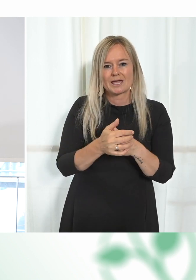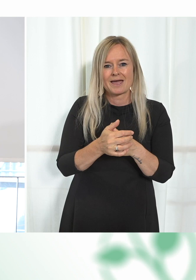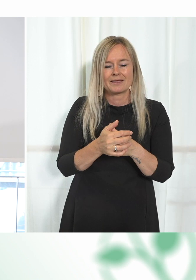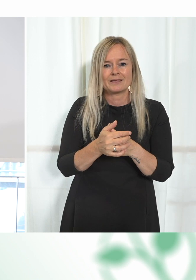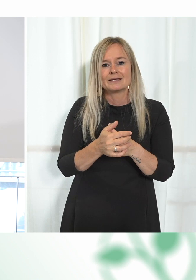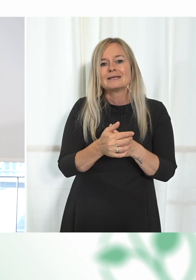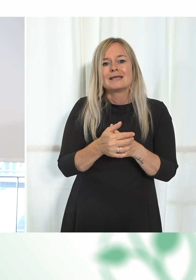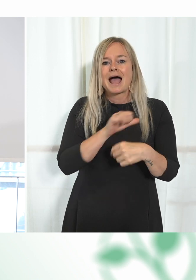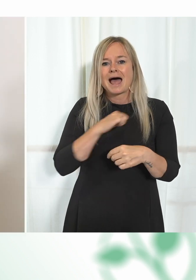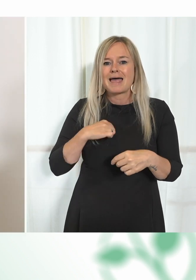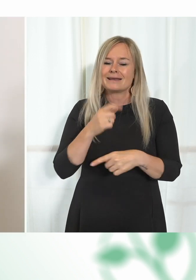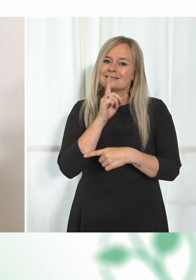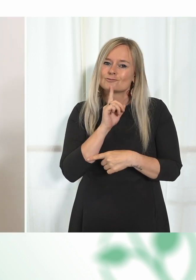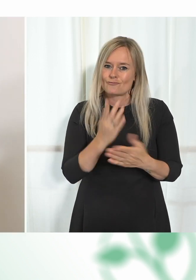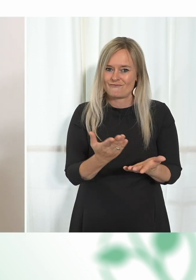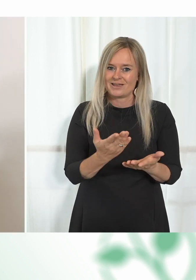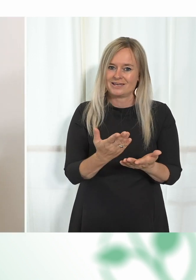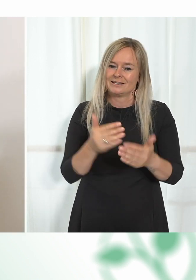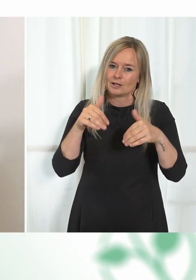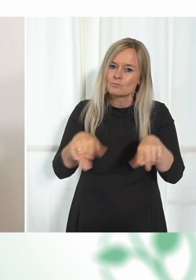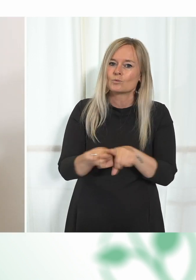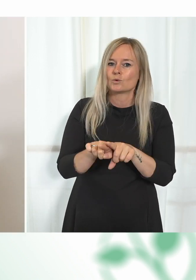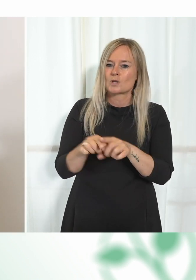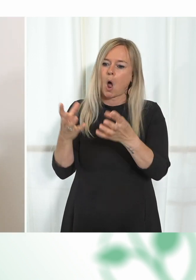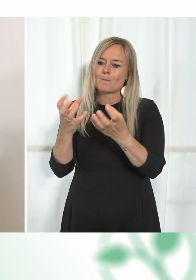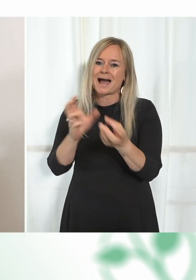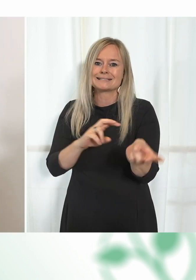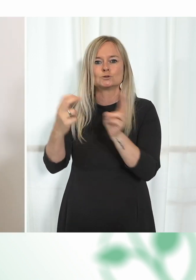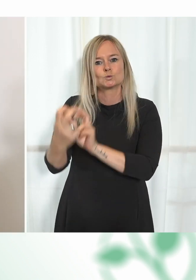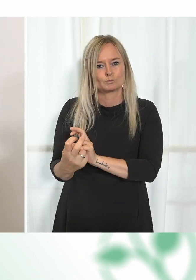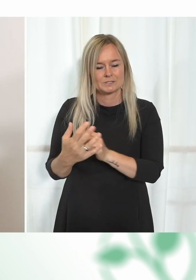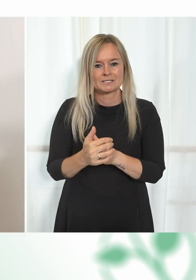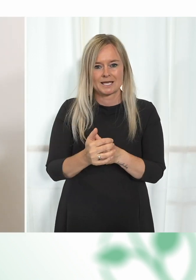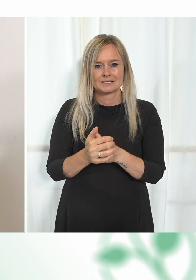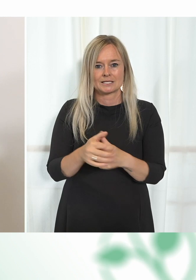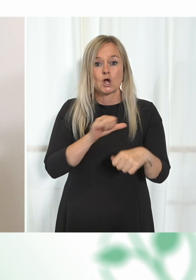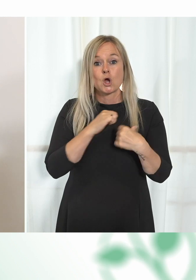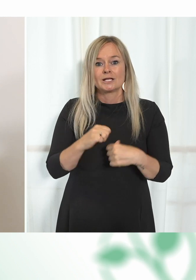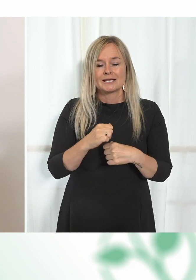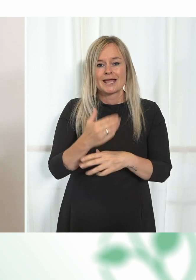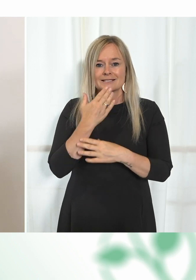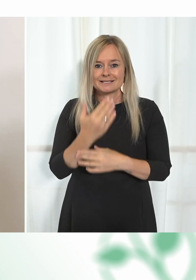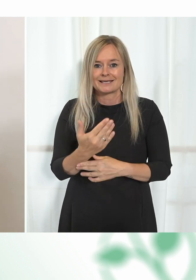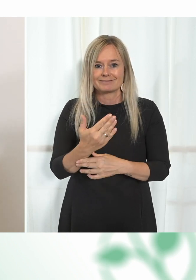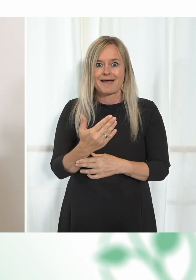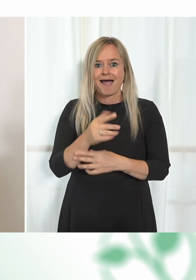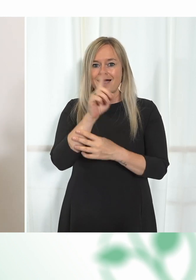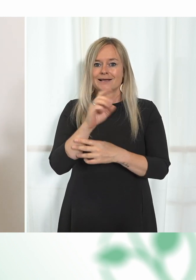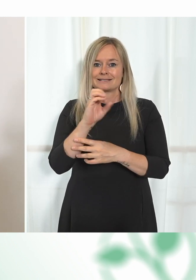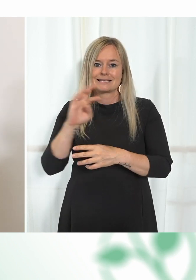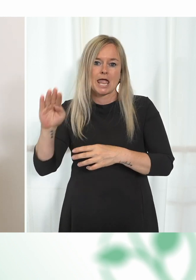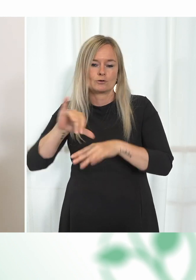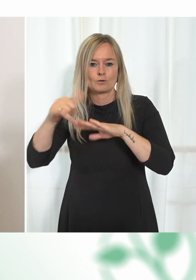hinaustragen. Insofern auch herzlichen Dank an Sie, Herr Essler, auch mit Ihrer Foundation, dass Sie hier als Pionier in Österreich unterwegs sind und versuchen, hier eine